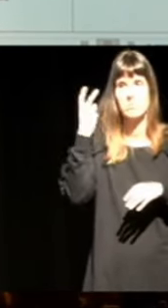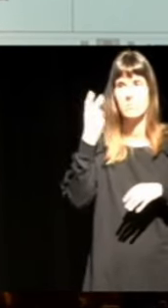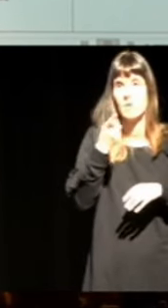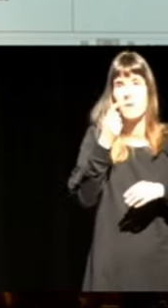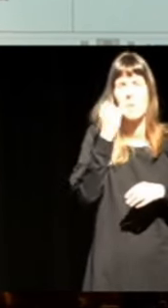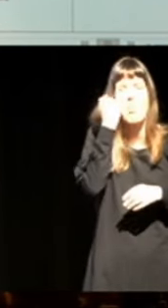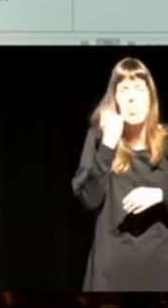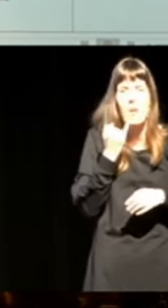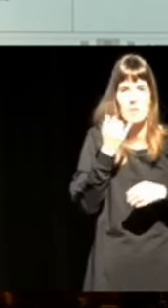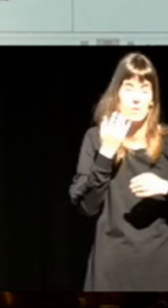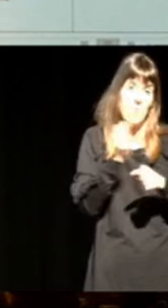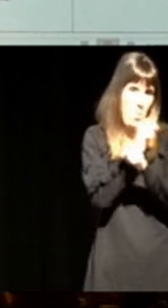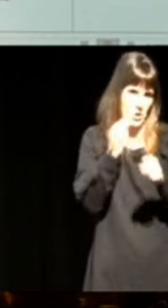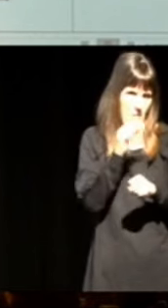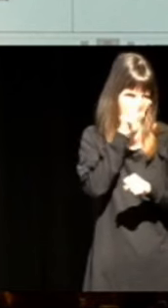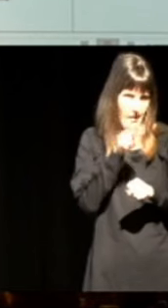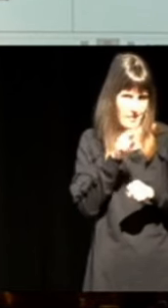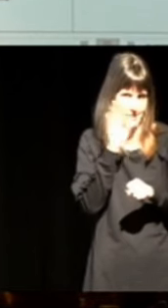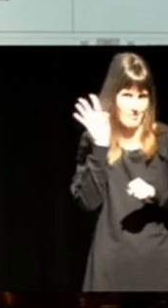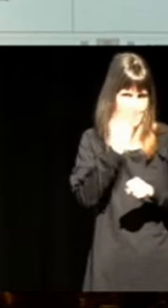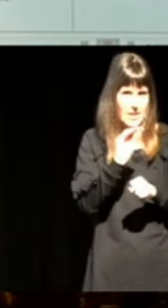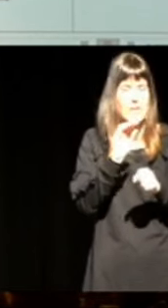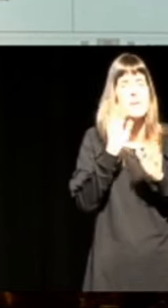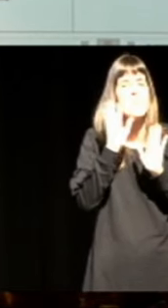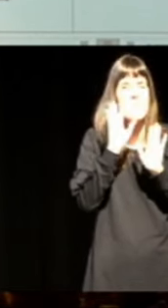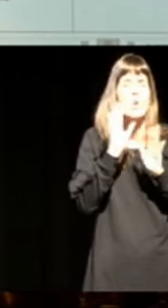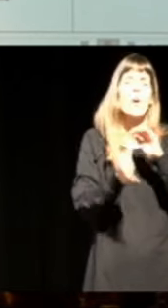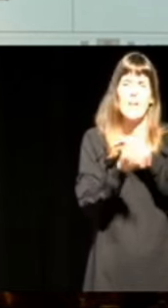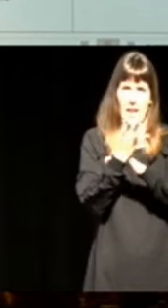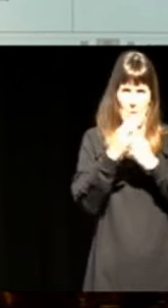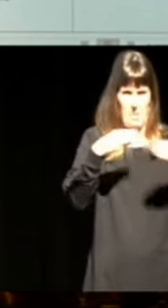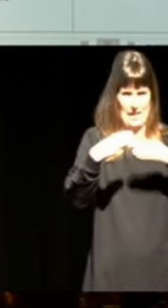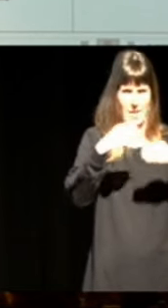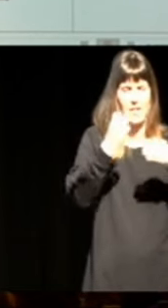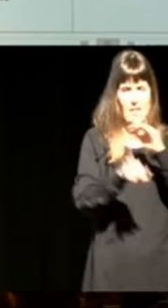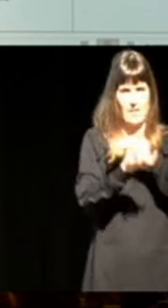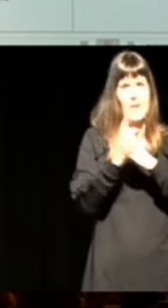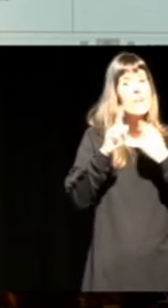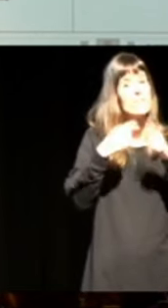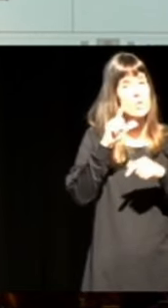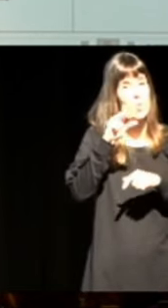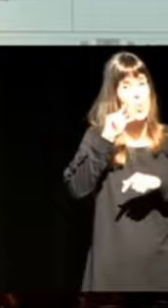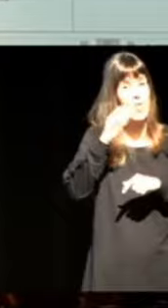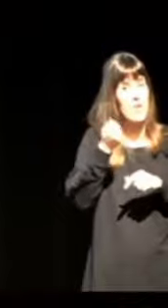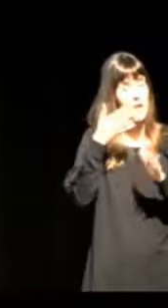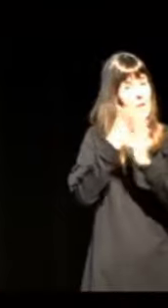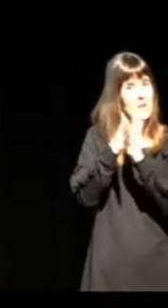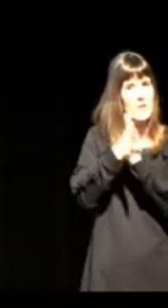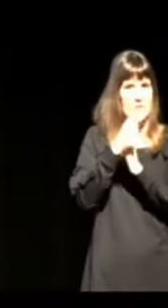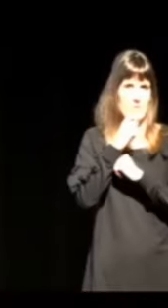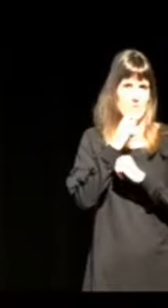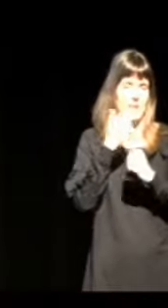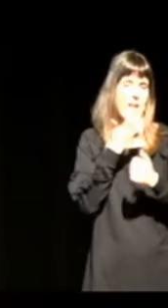ze bakarrakare letra txikia dago, baina hau sortuta dago, bale? Eta Lucia, gero azalduko duzuenez, badago bestera